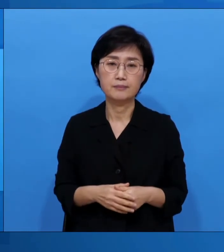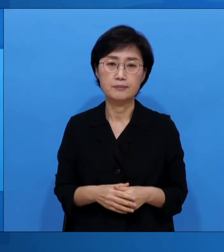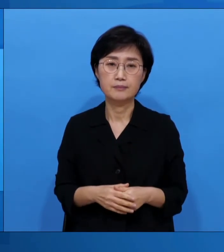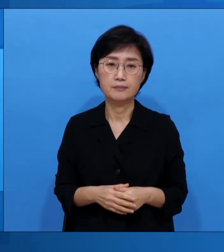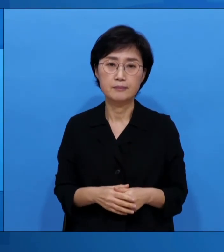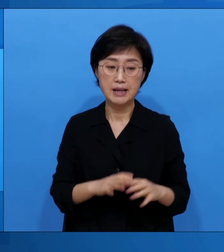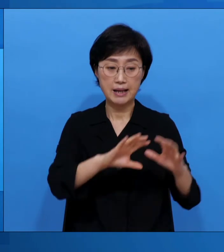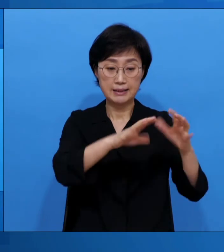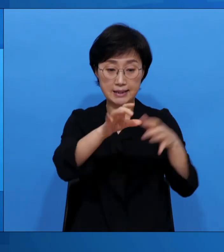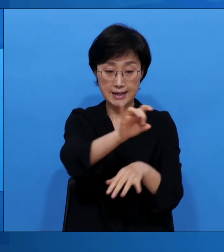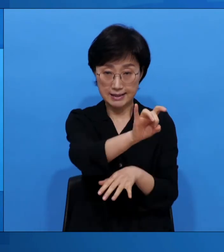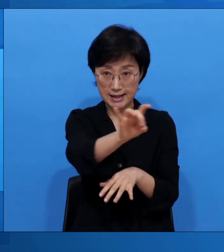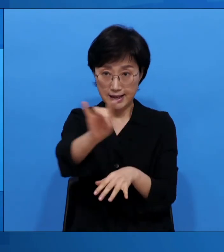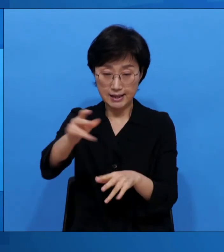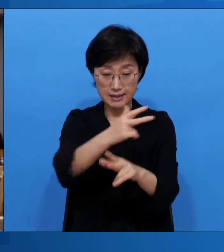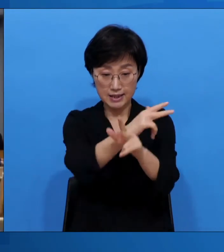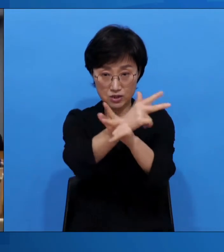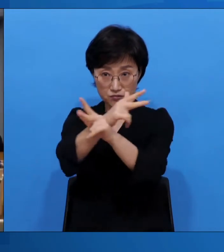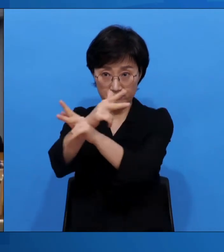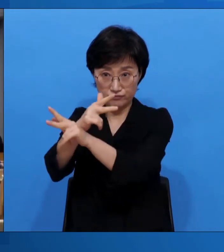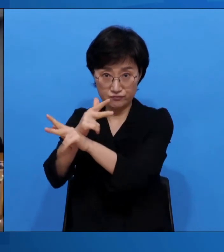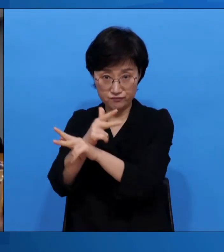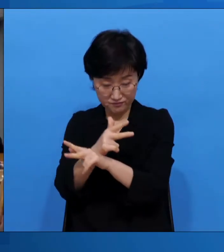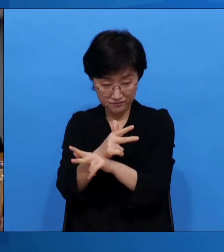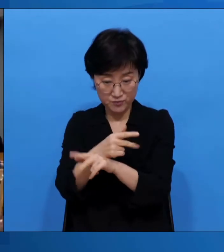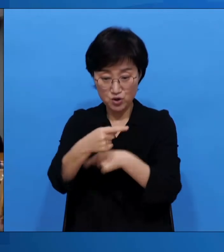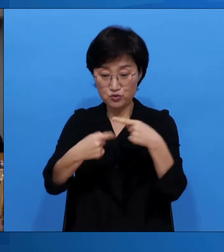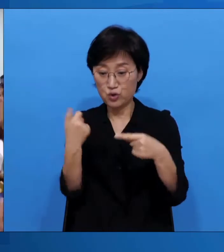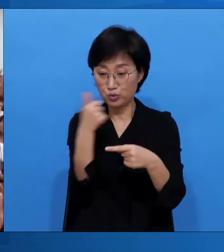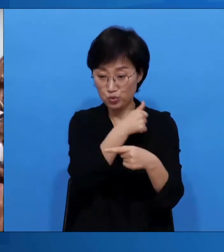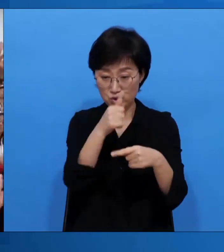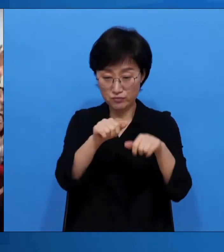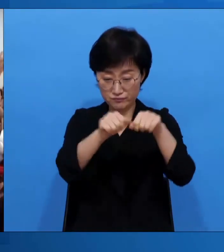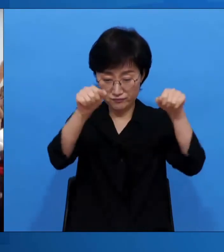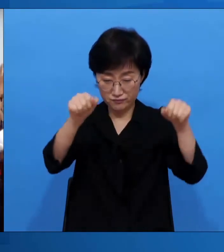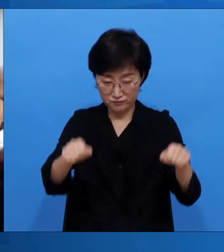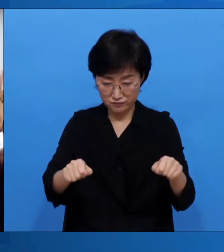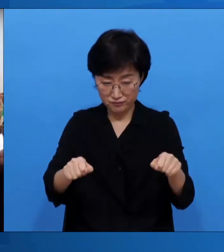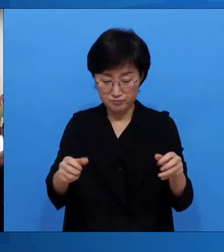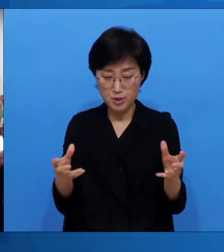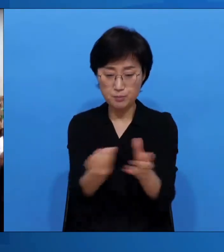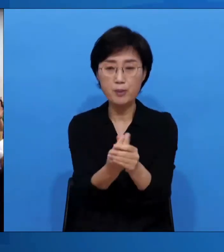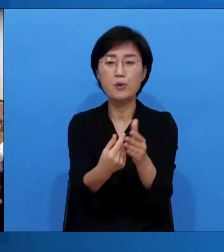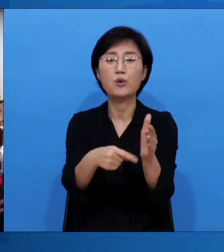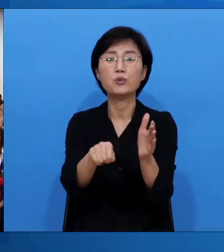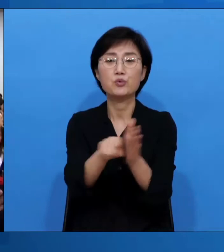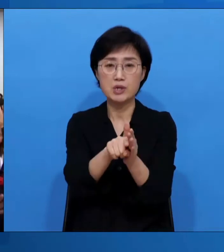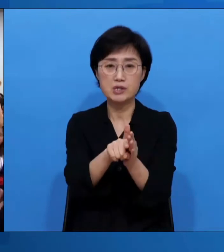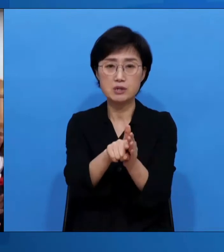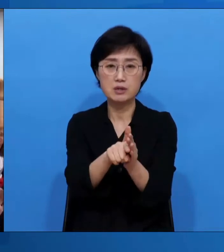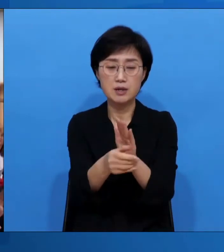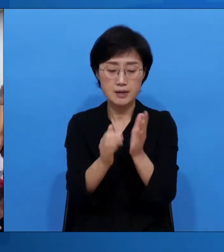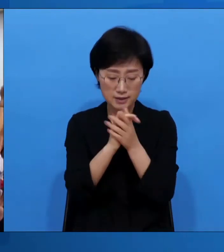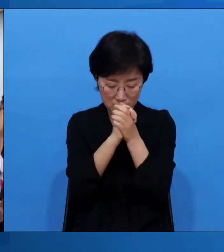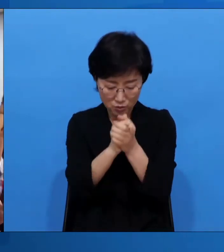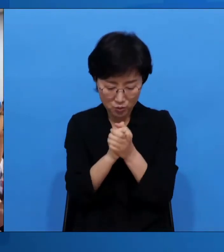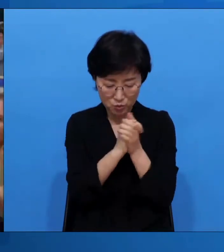각 나라별 비대면 시스템과 수어 통역 시스템이 구축되도록 기도하며 준비하고